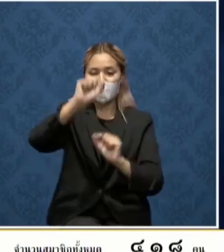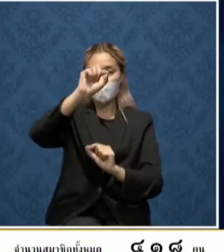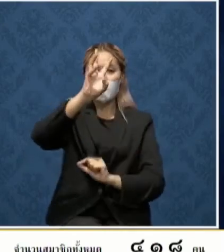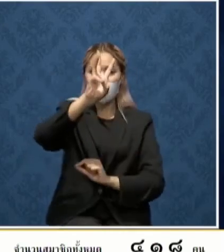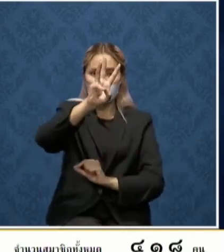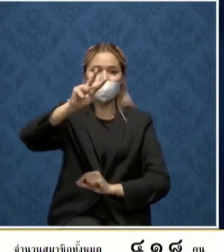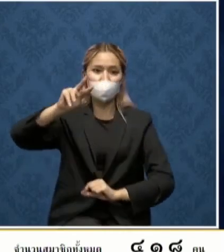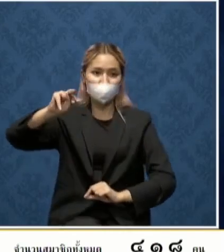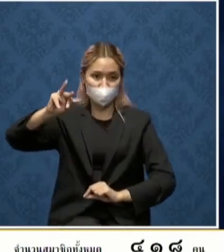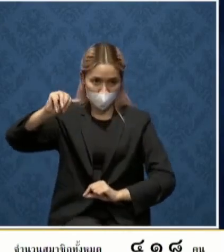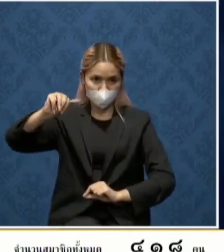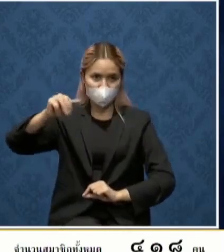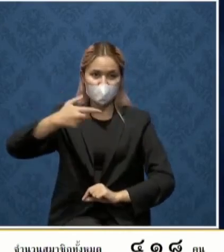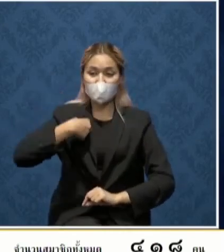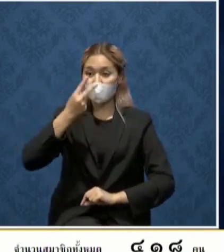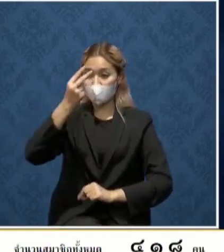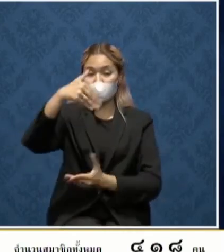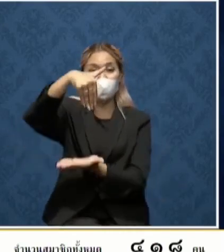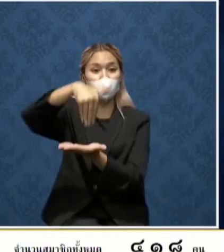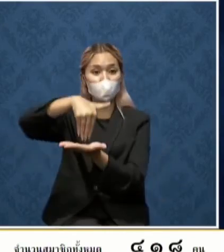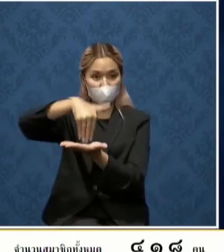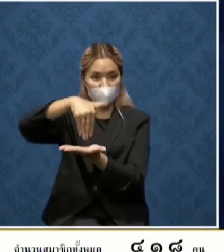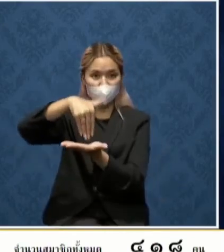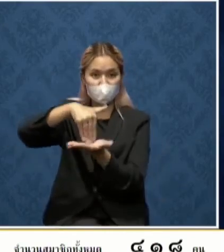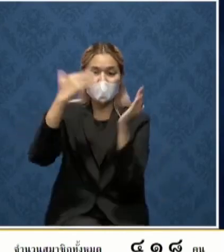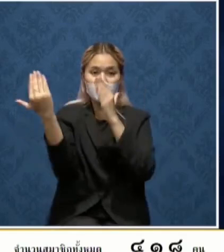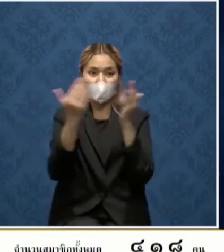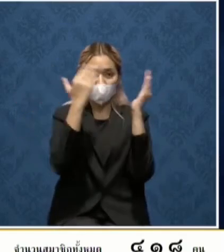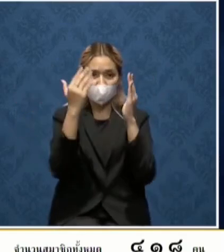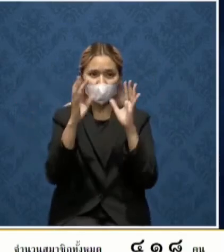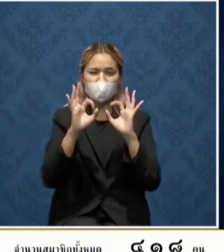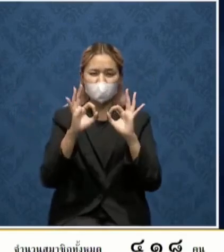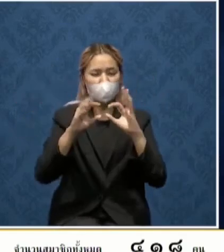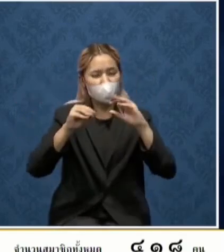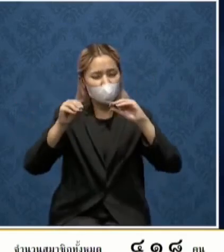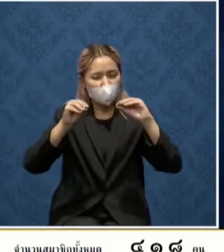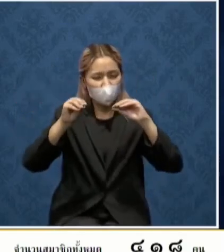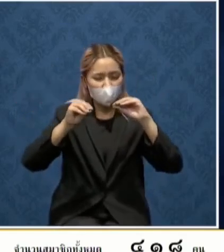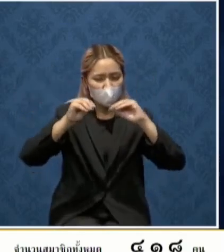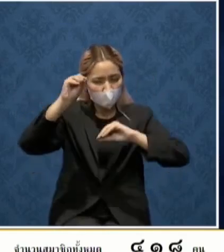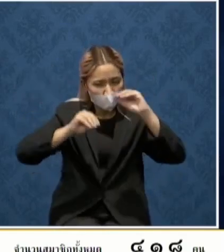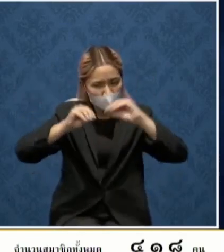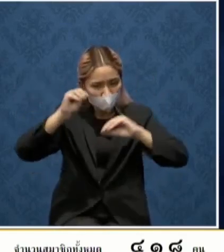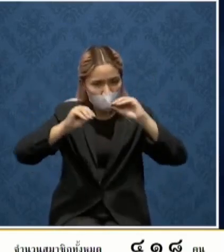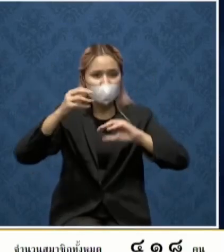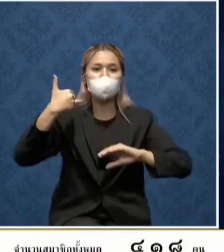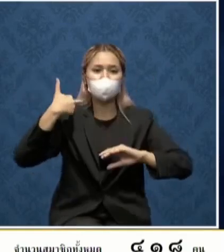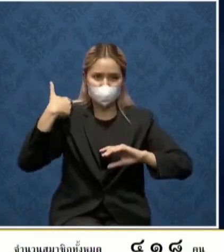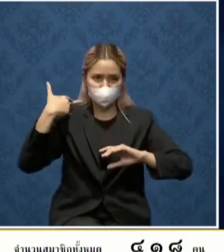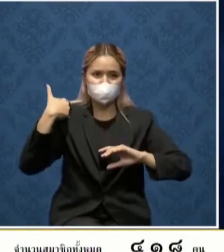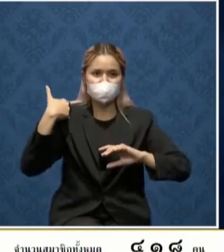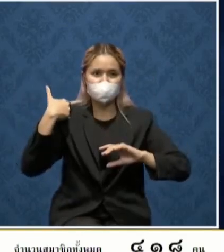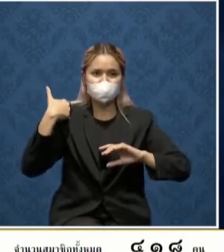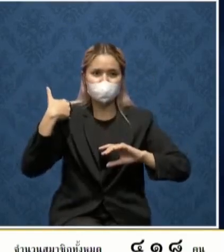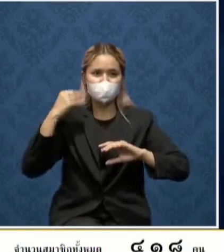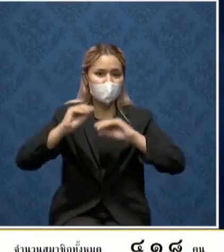ผมกไปดูครัการพยาม Myster คงท ทกขุเมตรกตบวีคาดเคลื่อนจาก กรมอุตุนิยมวิทยาแล้เคลาดเคล